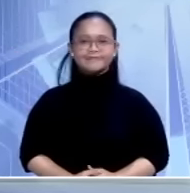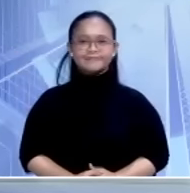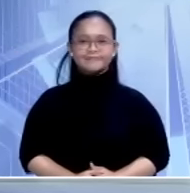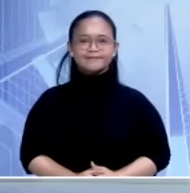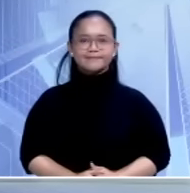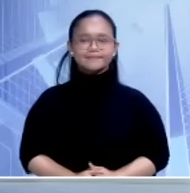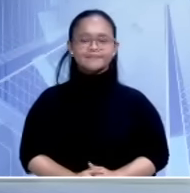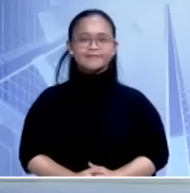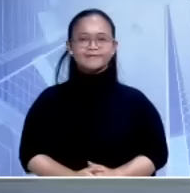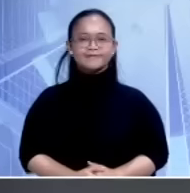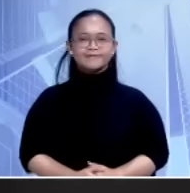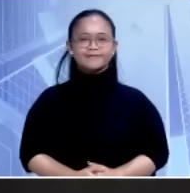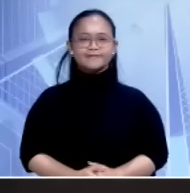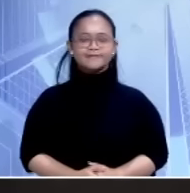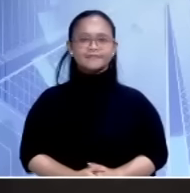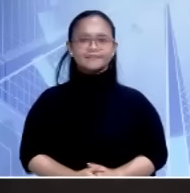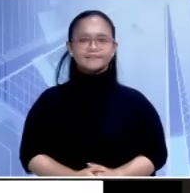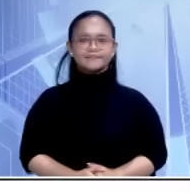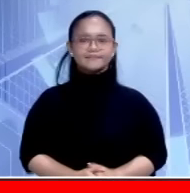selengkapnya.